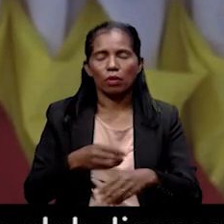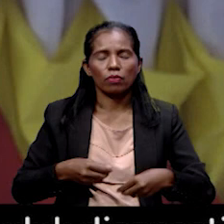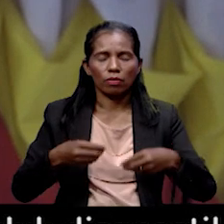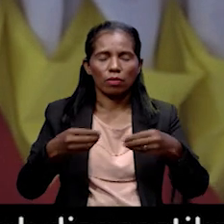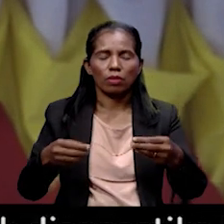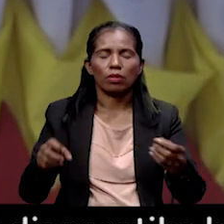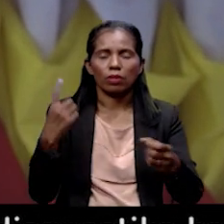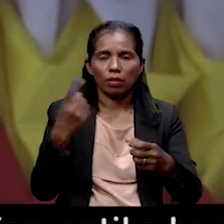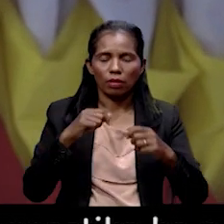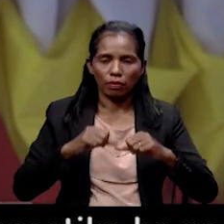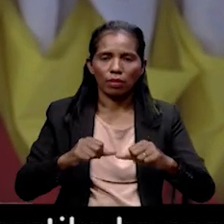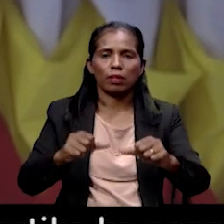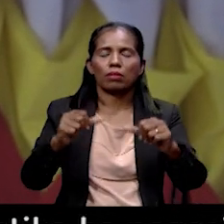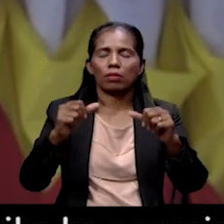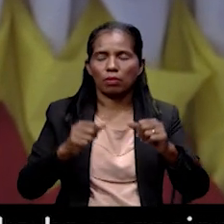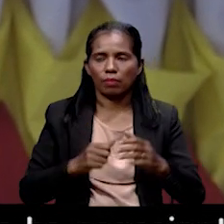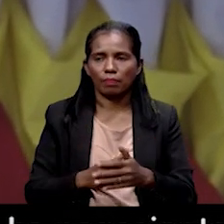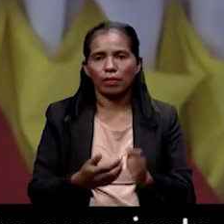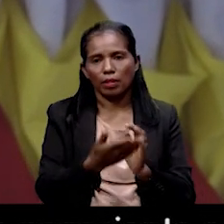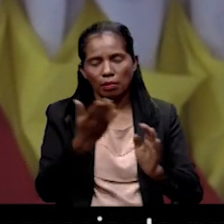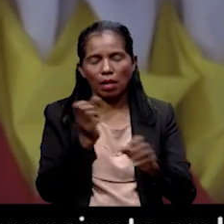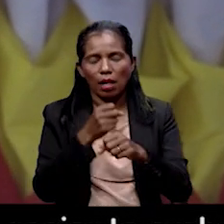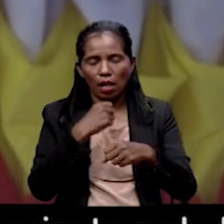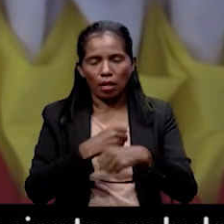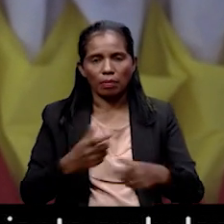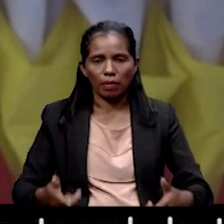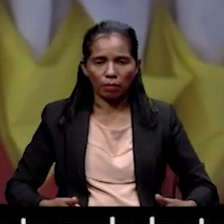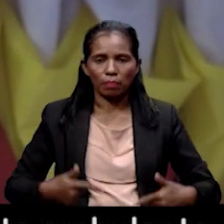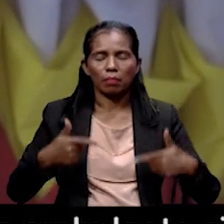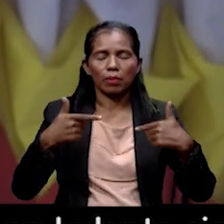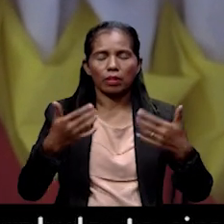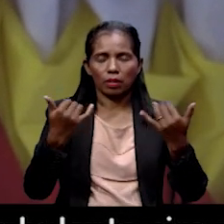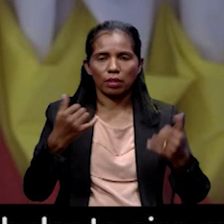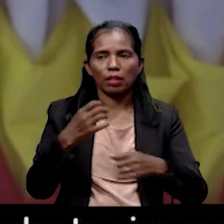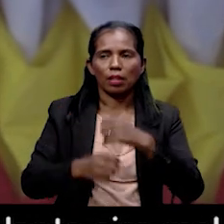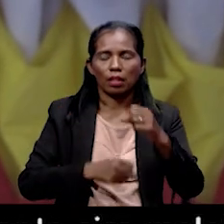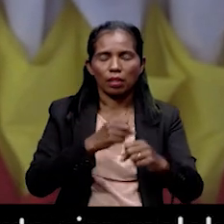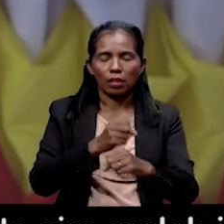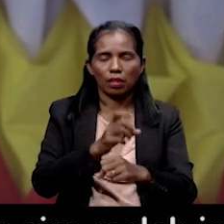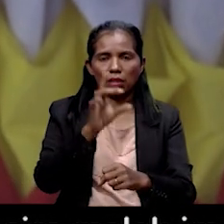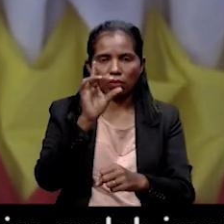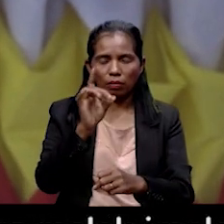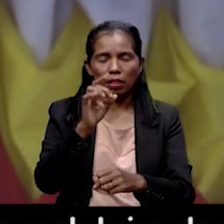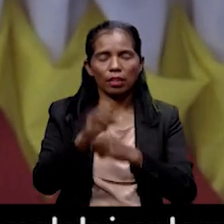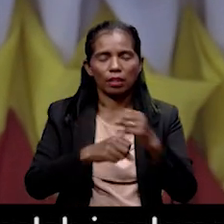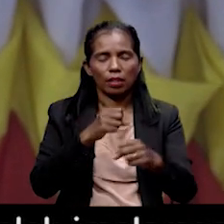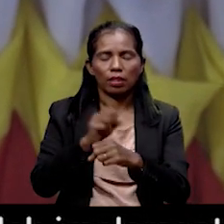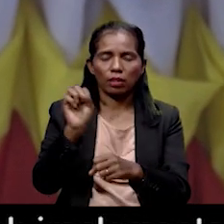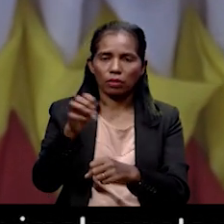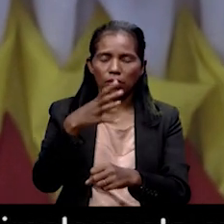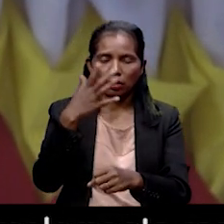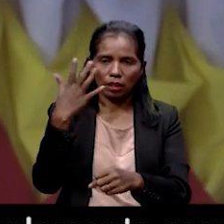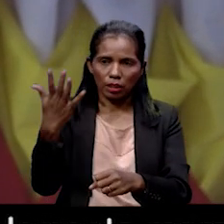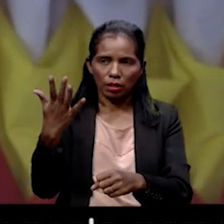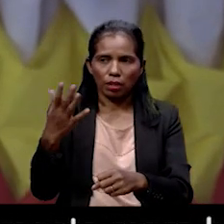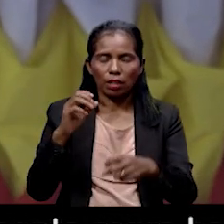fatin atu belau. Nemak imi halau imi mori sidane Durante tina anualo, tina sanur resin lima ne, atu